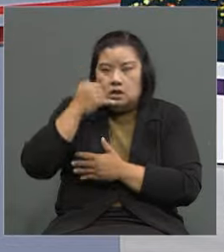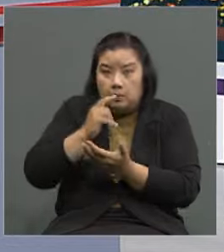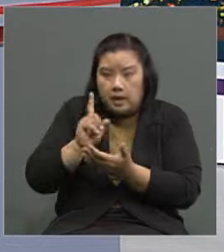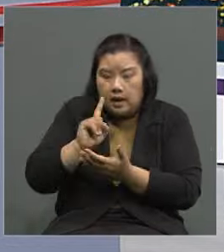เด็ดขาดนะคะแล้ว